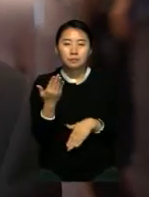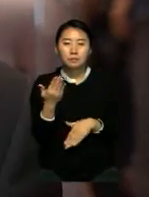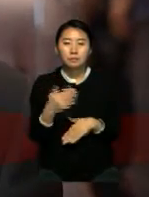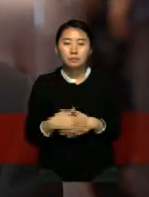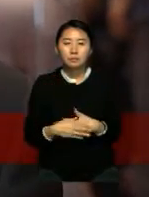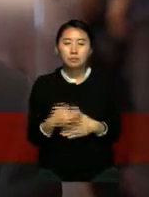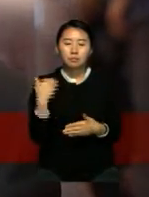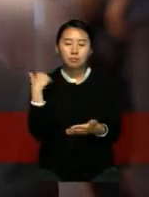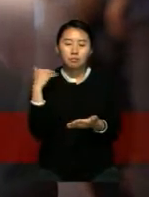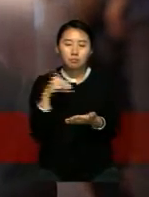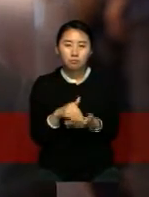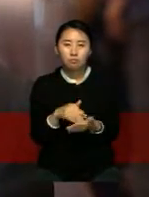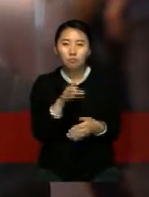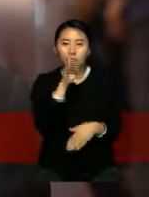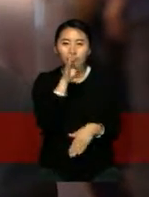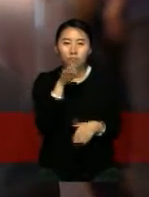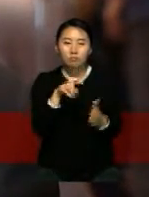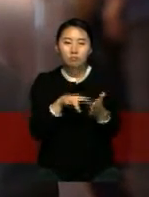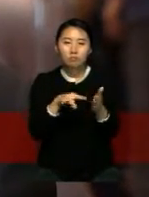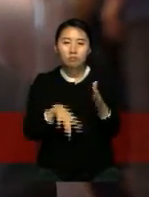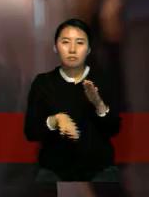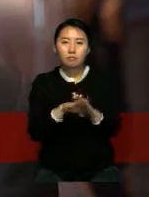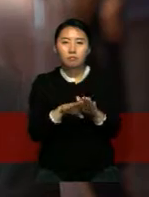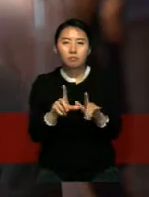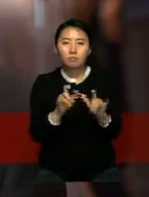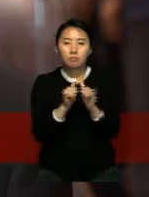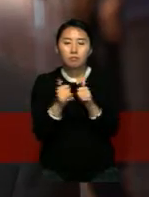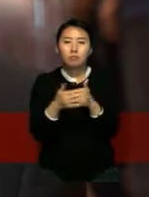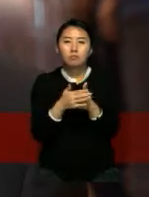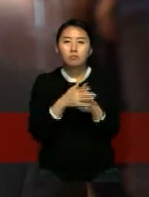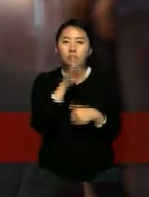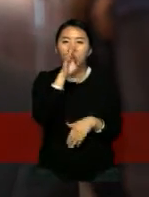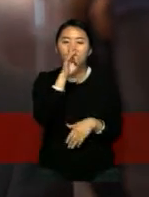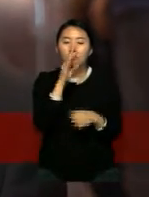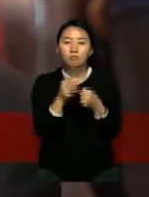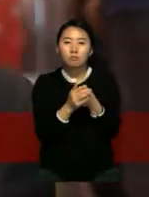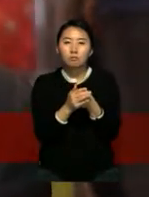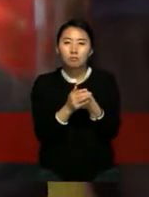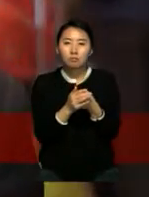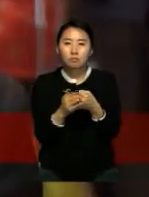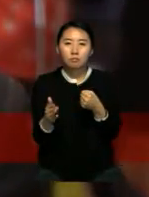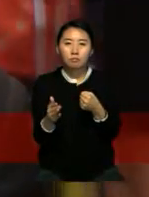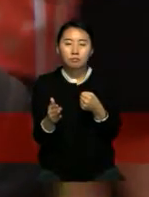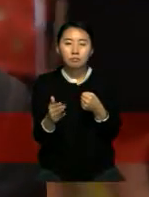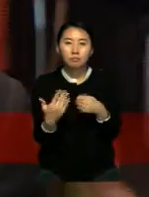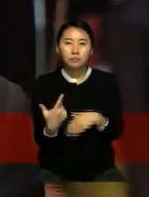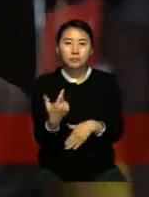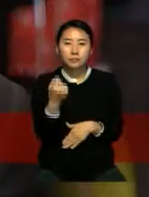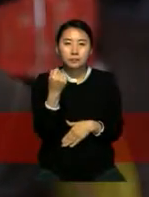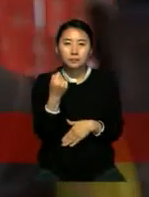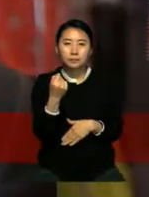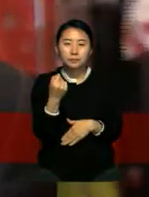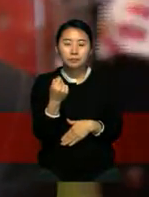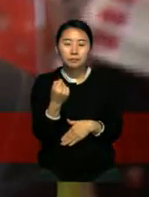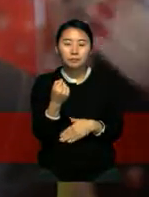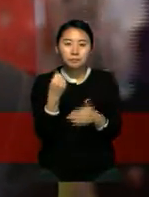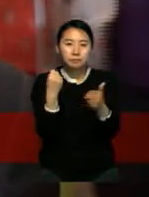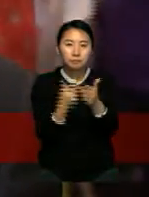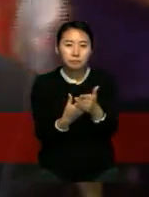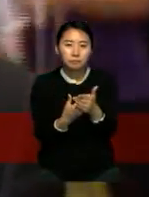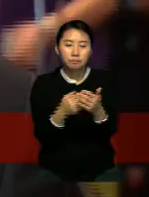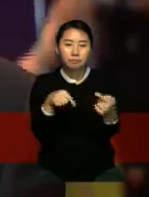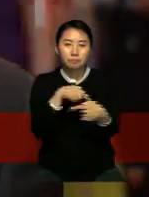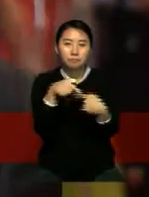현금화가 안 되니까 저희 그 자치단체는 도움되는 게 없습니다. 그래서 곧바로 신속히 현금화를